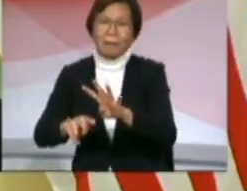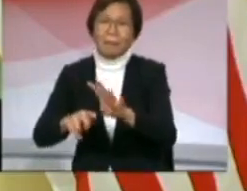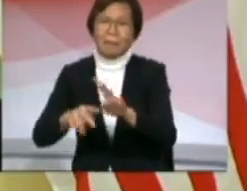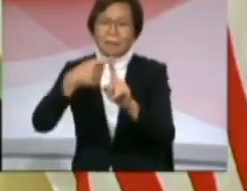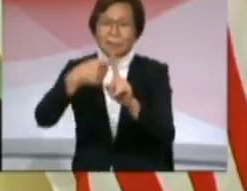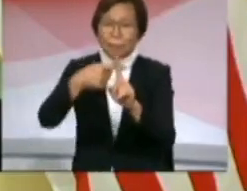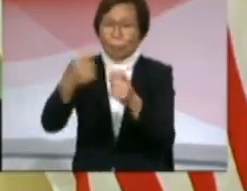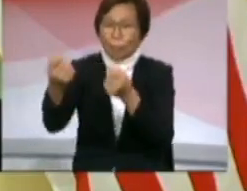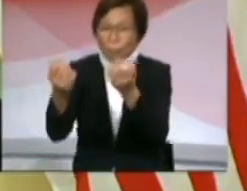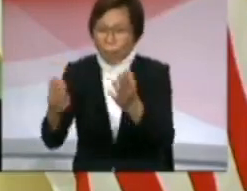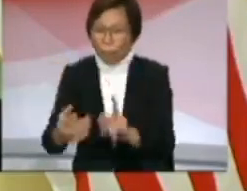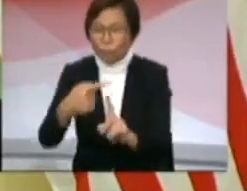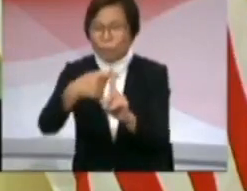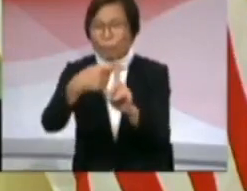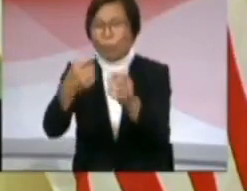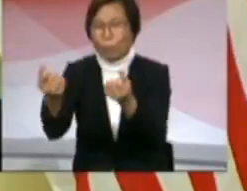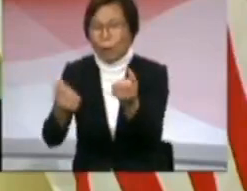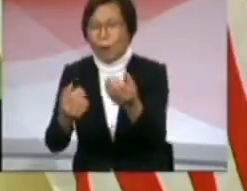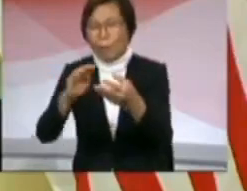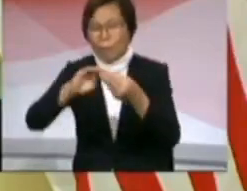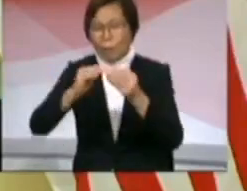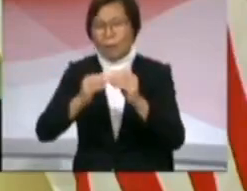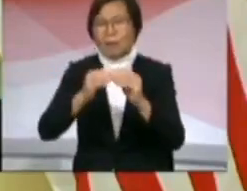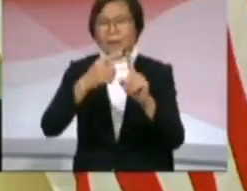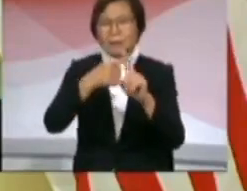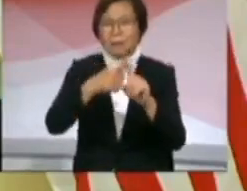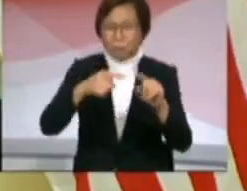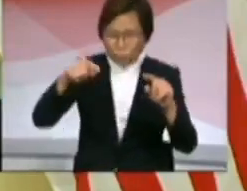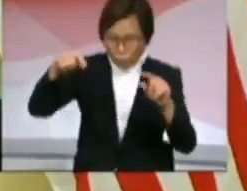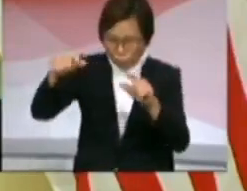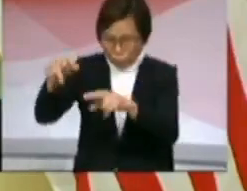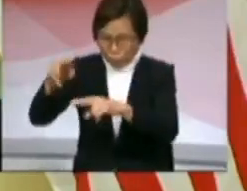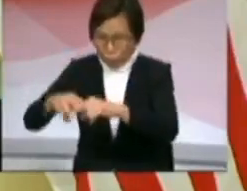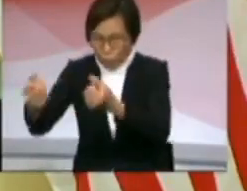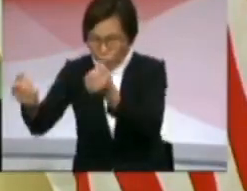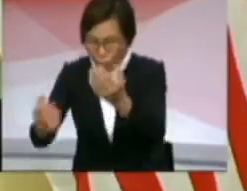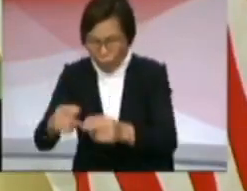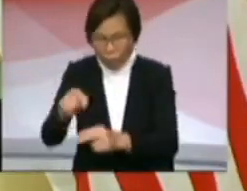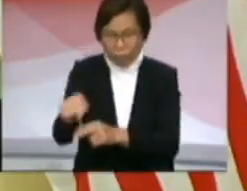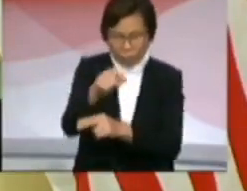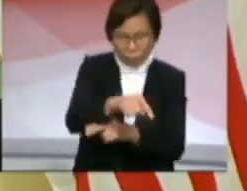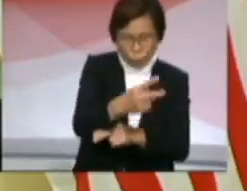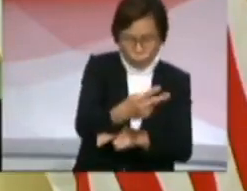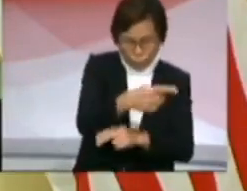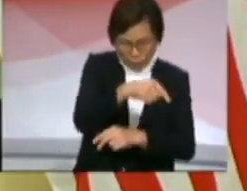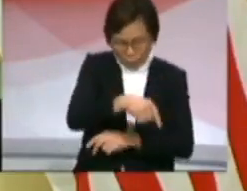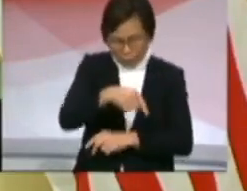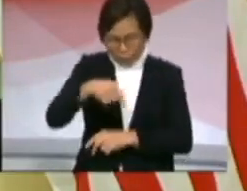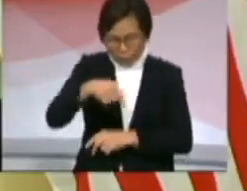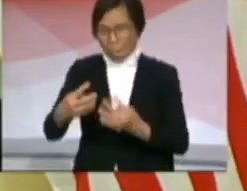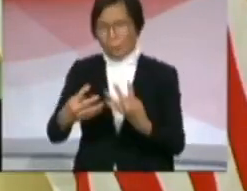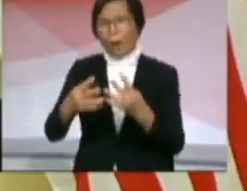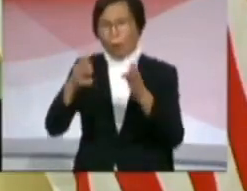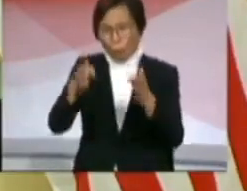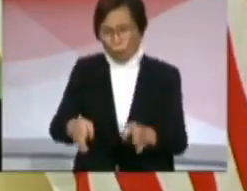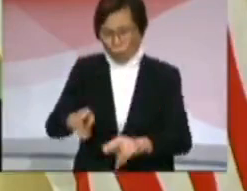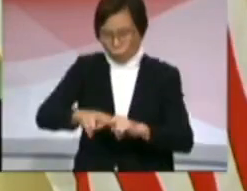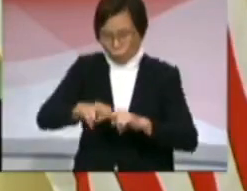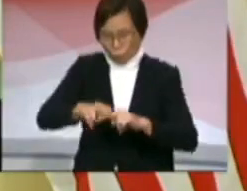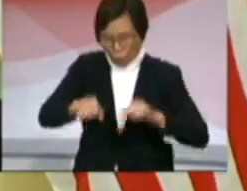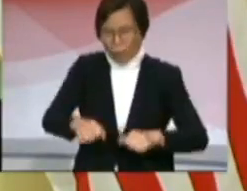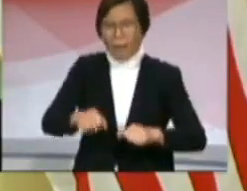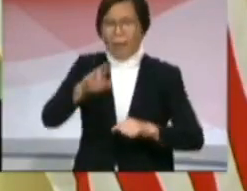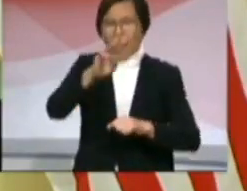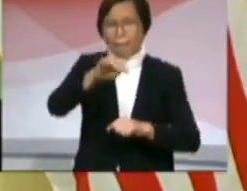bercampur dengan pemandu, maka empatlah satu kereta tersebut. Kalau kereta tu MPV ada 6 atau 7 boleh tempat duduk penumpangnya,